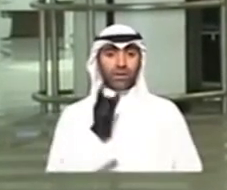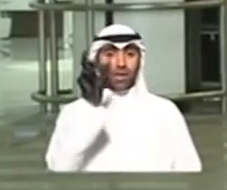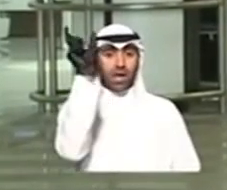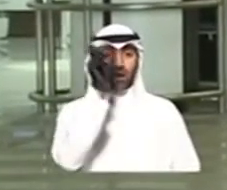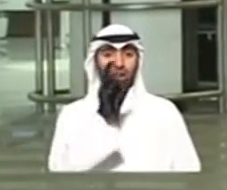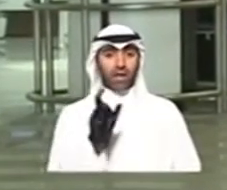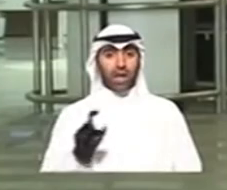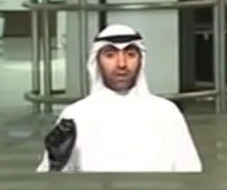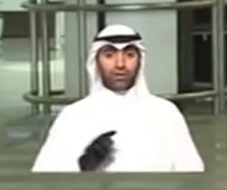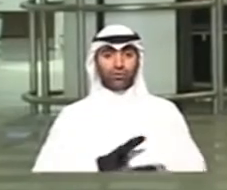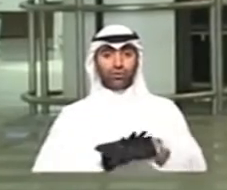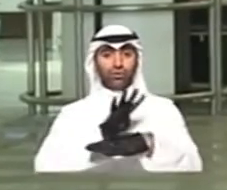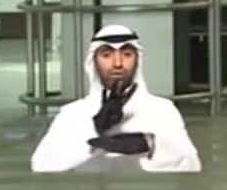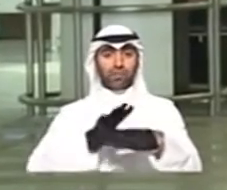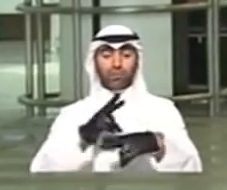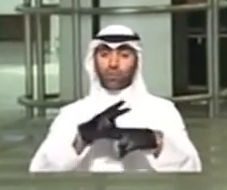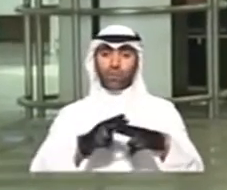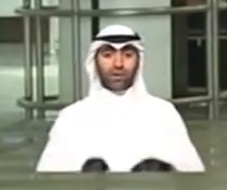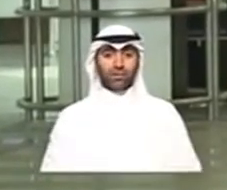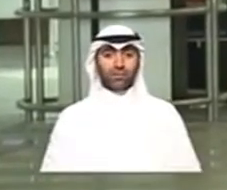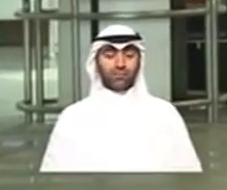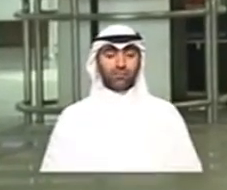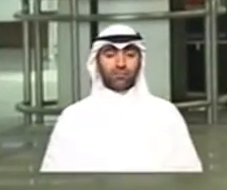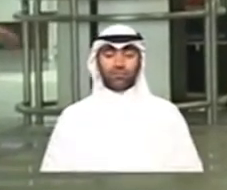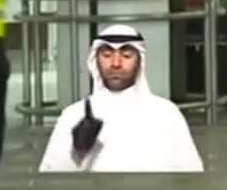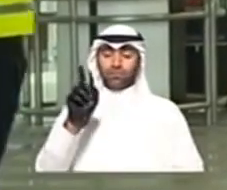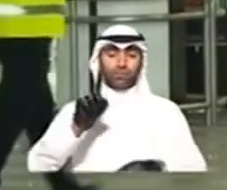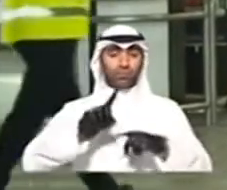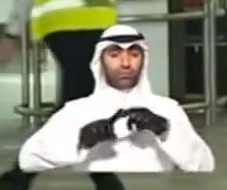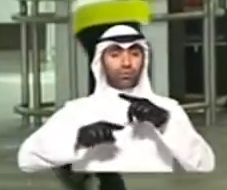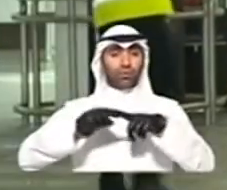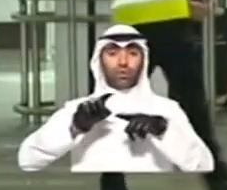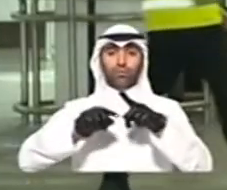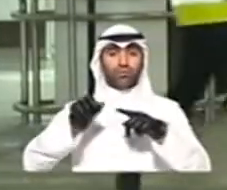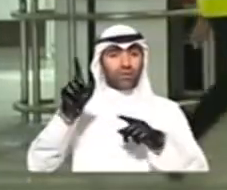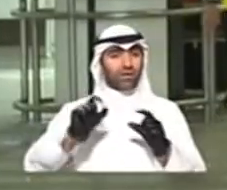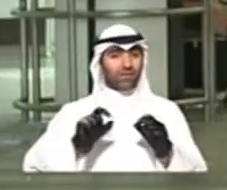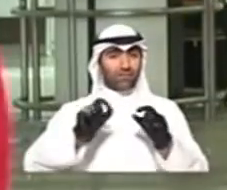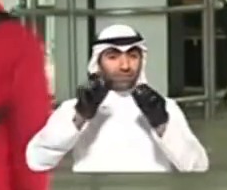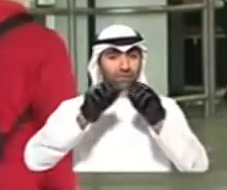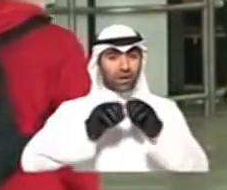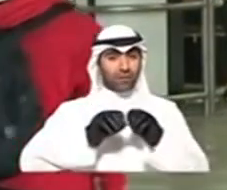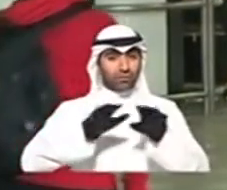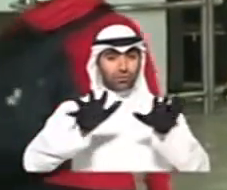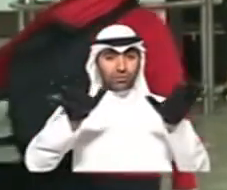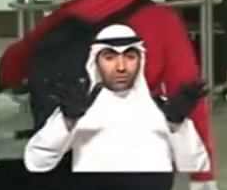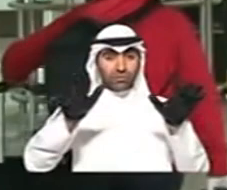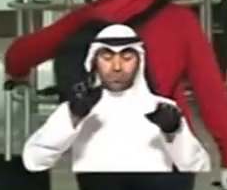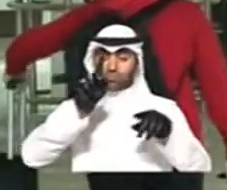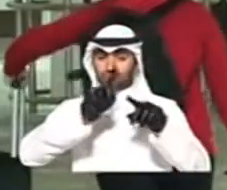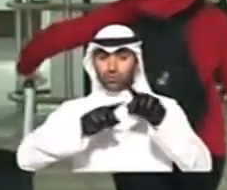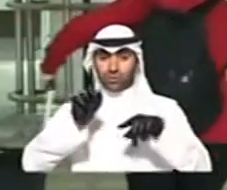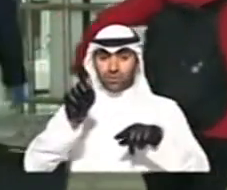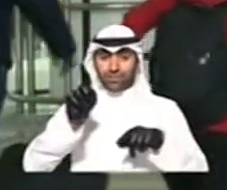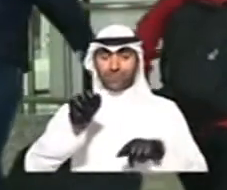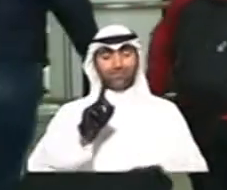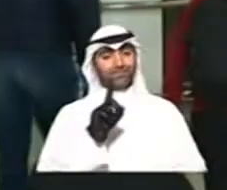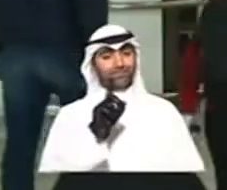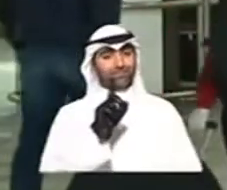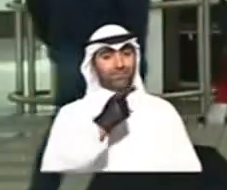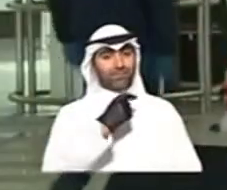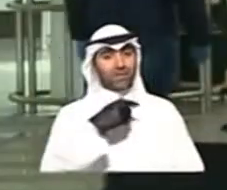في إيطاليا بعد أن شملتهم السفارة والملحقية العسكرية في روما بكل